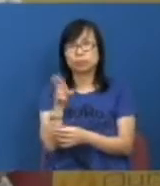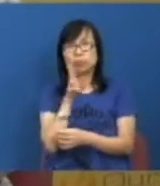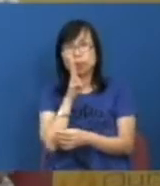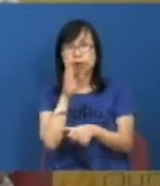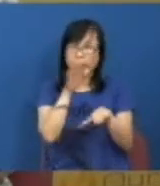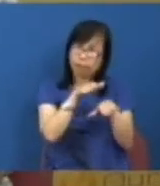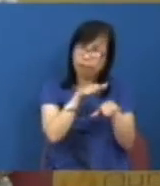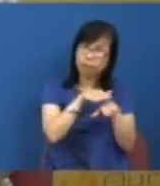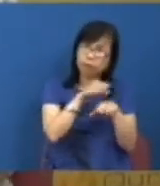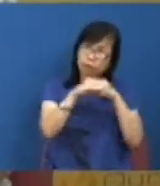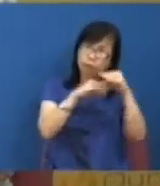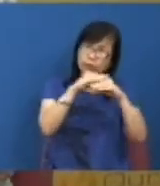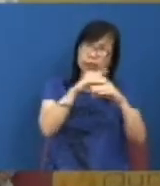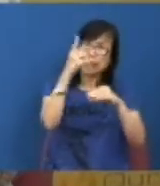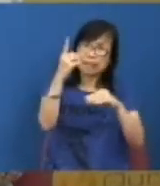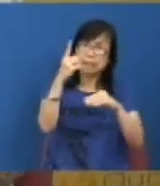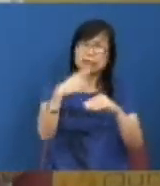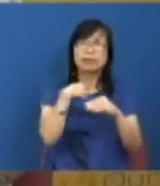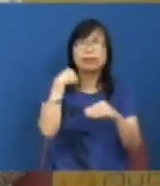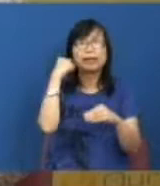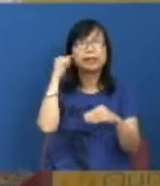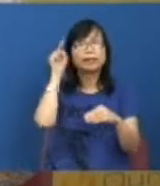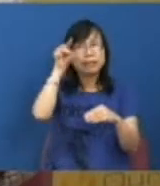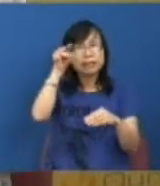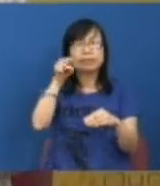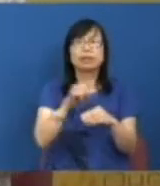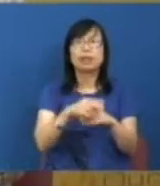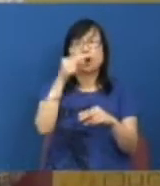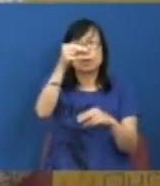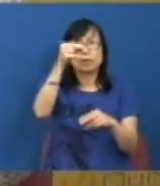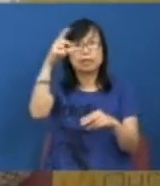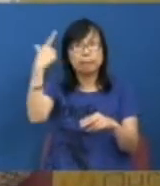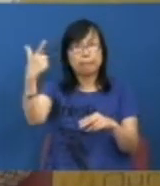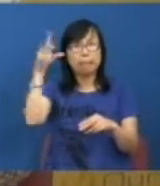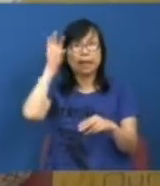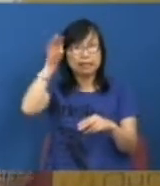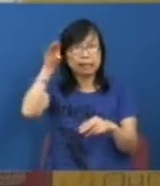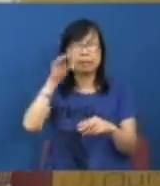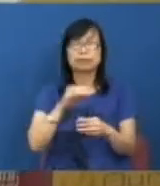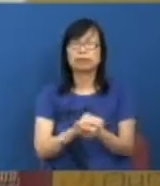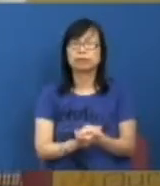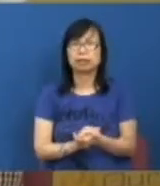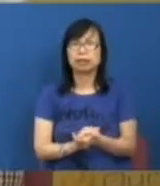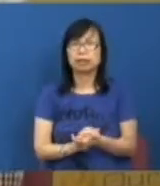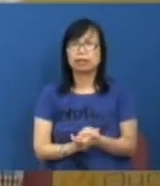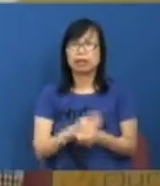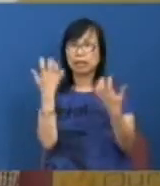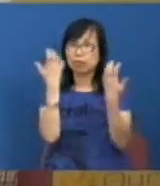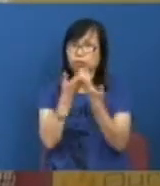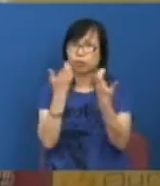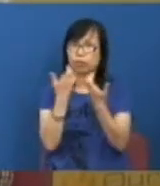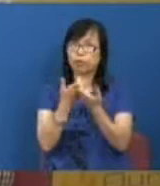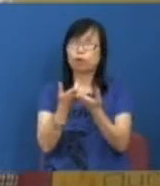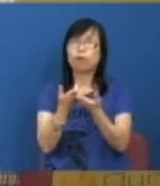安裝咧，差唔多一支就1億。即係78億，咁如果呢78億咧， 原來係即係息數咧，係擺翻落我